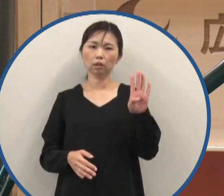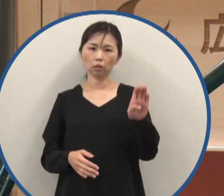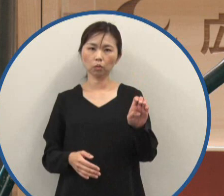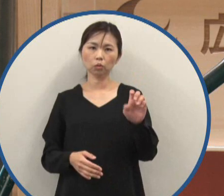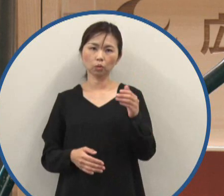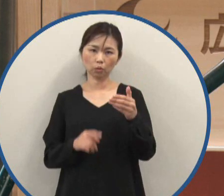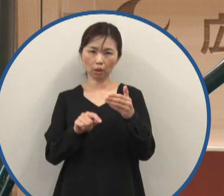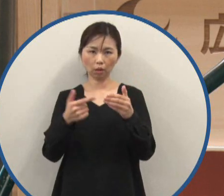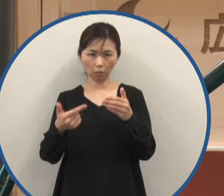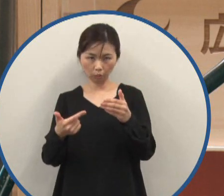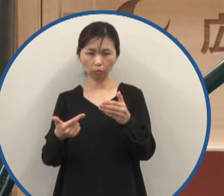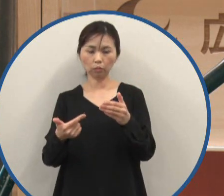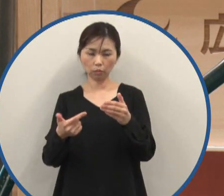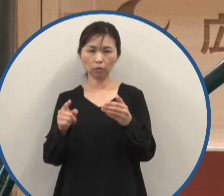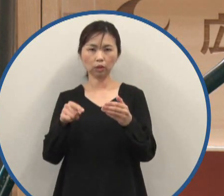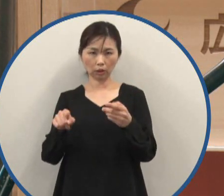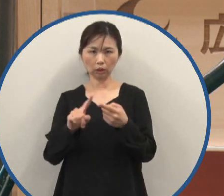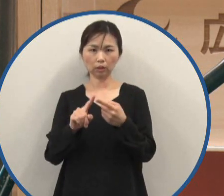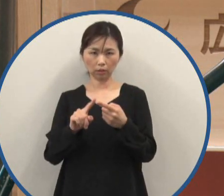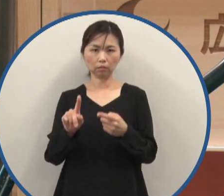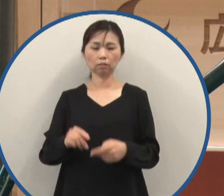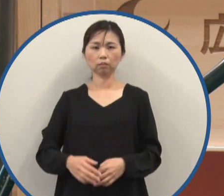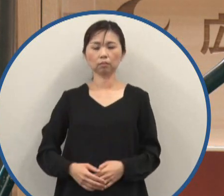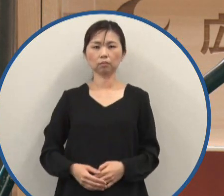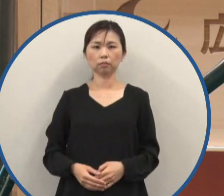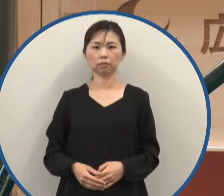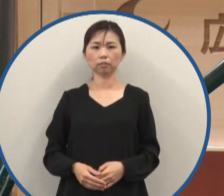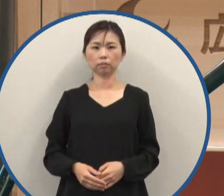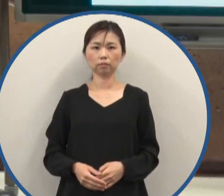49.6 で間違いござい ません。ありがとうございます。